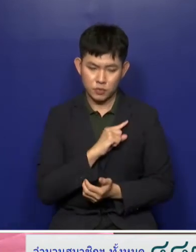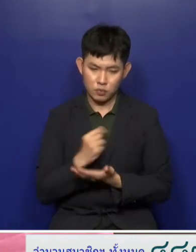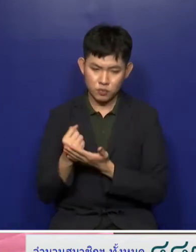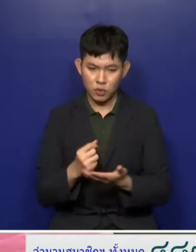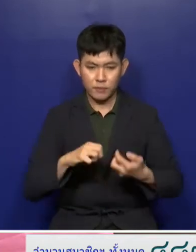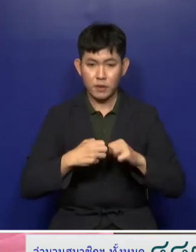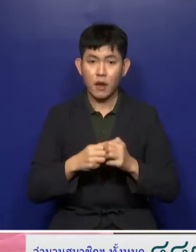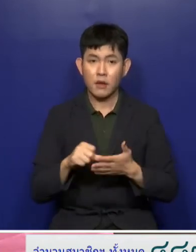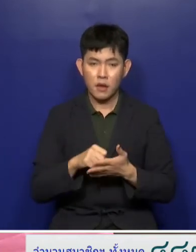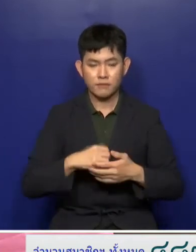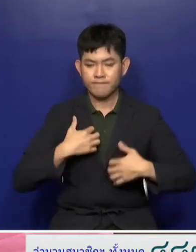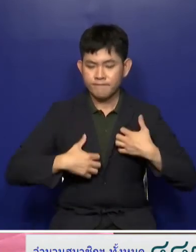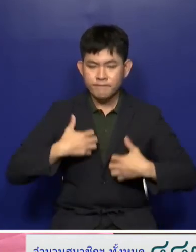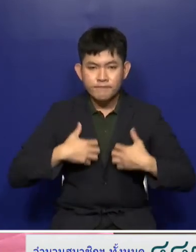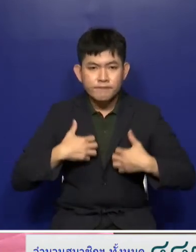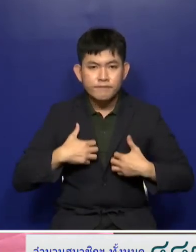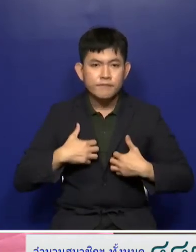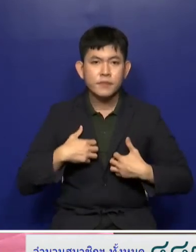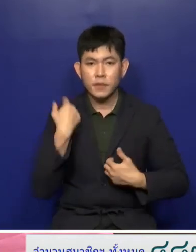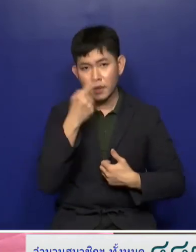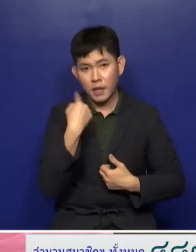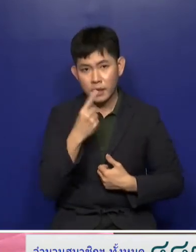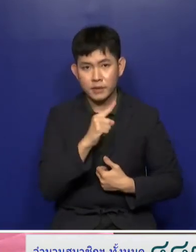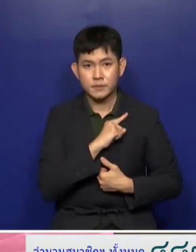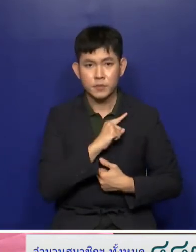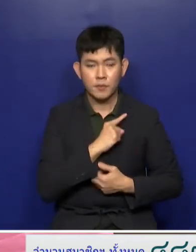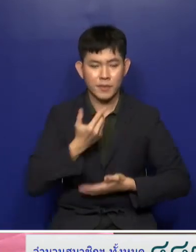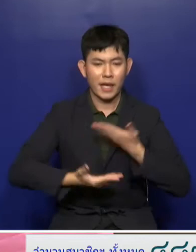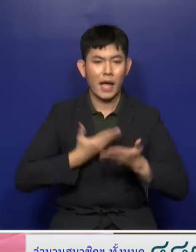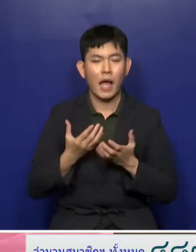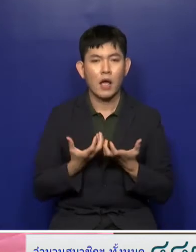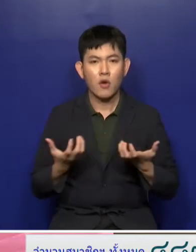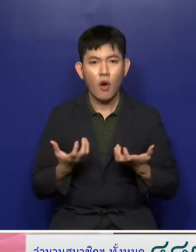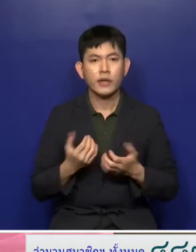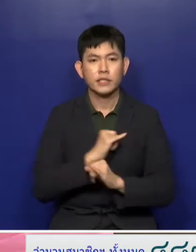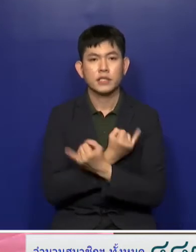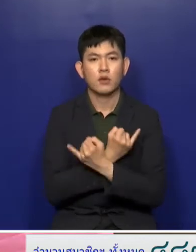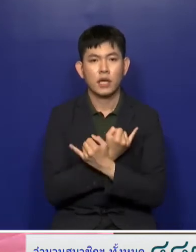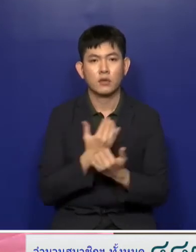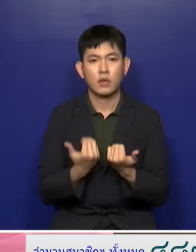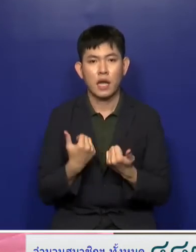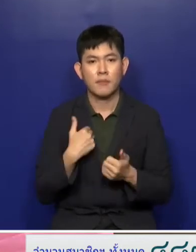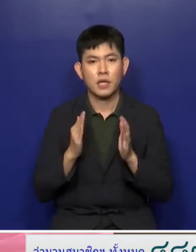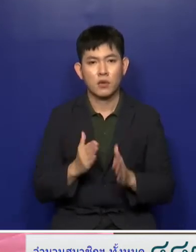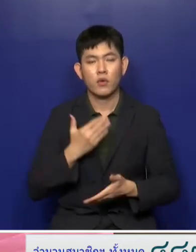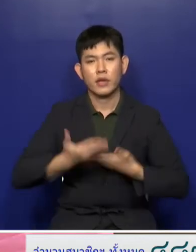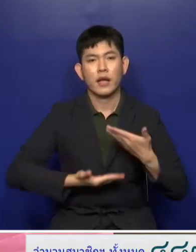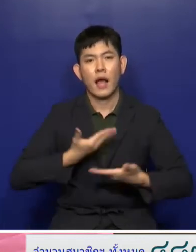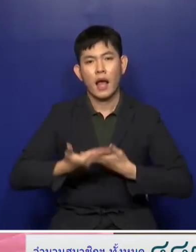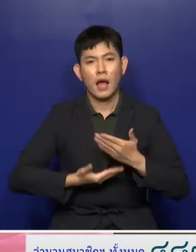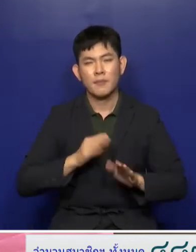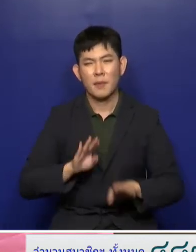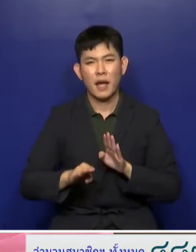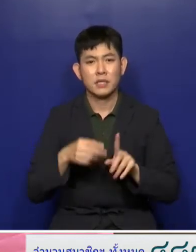ความเดือดร้อนของผู้ค้าตลาดนัดจตุจักรซึ่งในขณะนี้มีผู้ค้าประมาณ 1หมื่นรายนะครับ